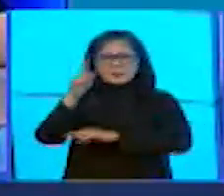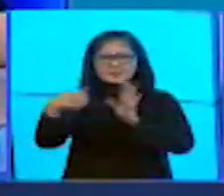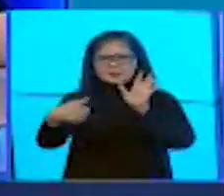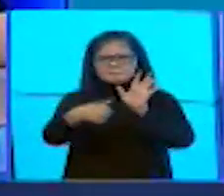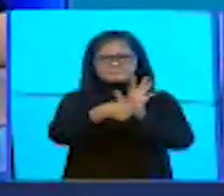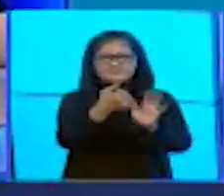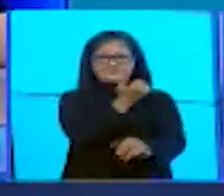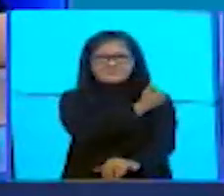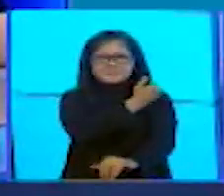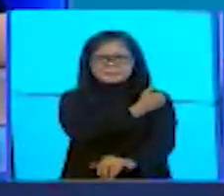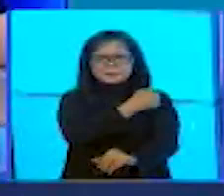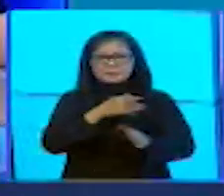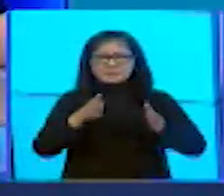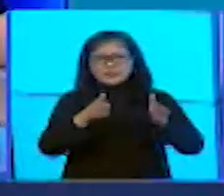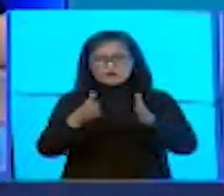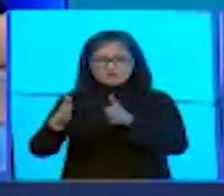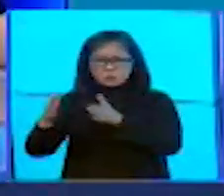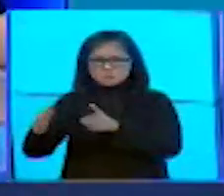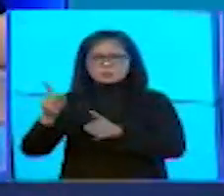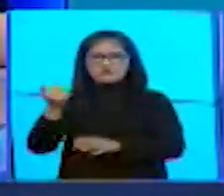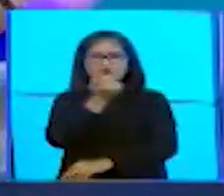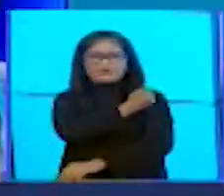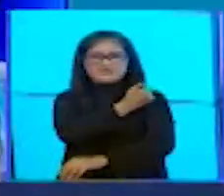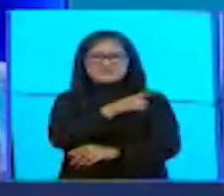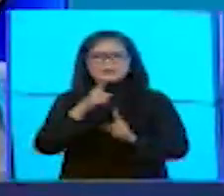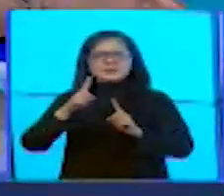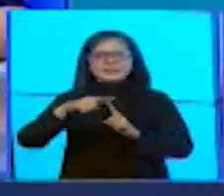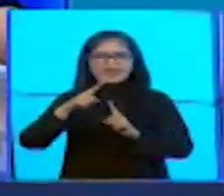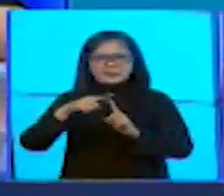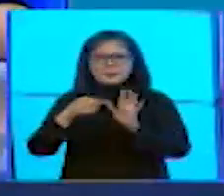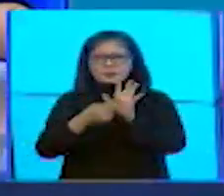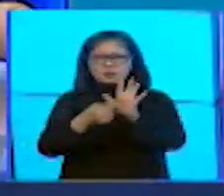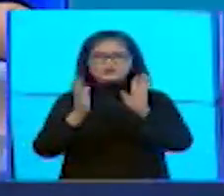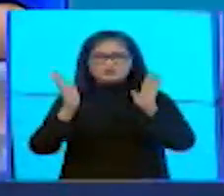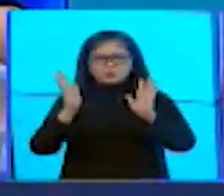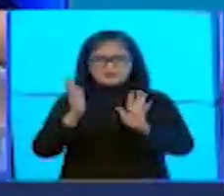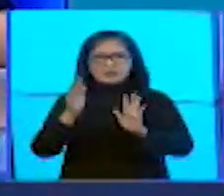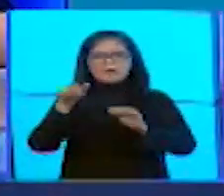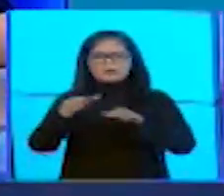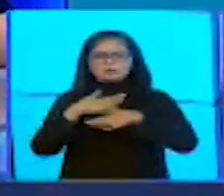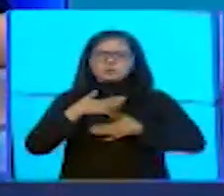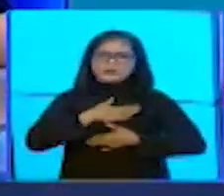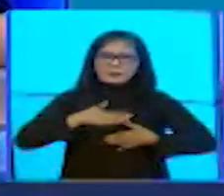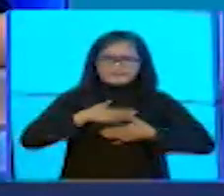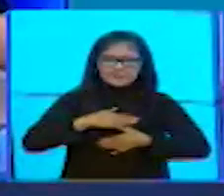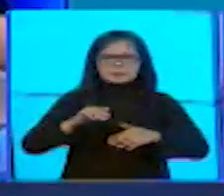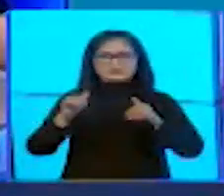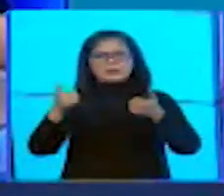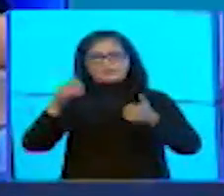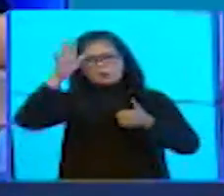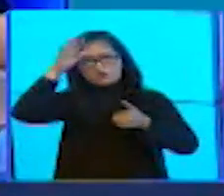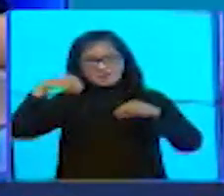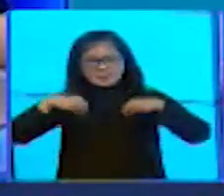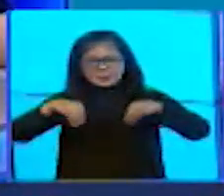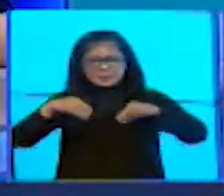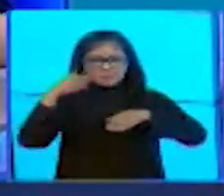kios pedagang yang telah melakukan vaksinasi sebagai penanda program ini dibuat untuk memberikan kenyamanan dan keselamatan bagi para pedagang dan